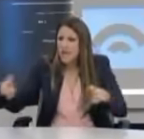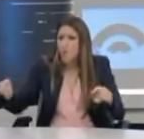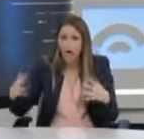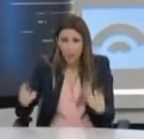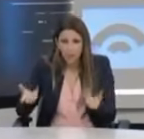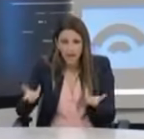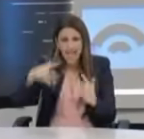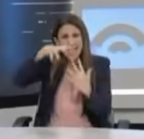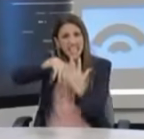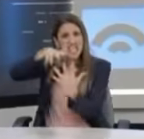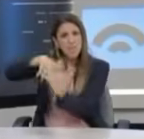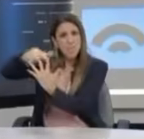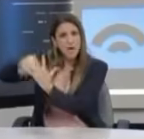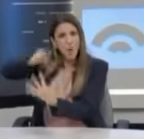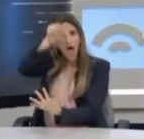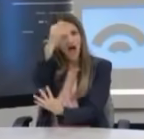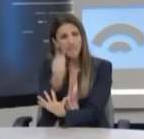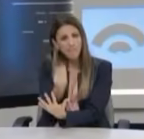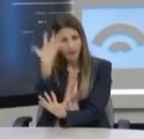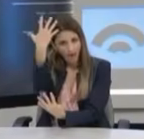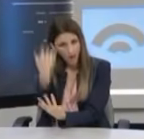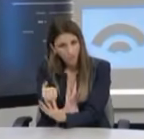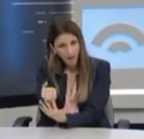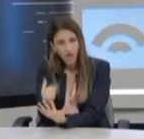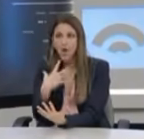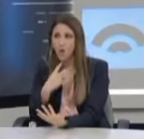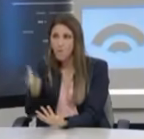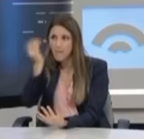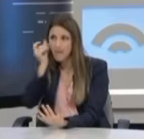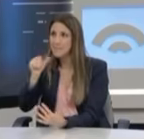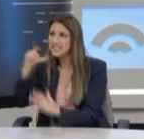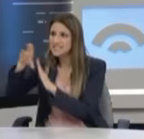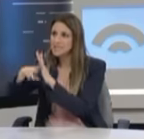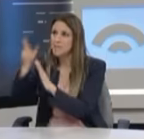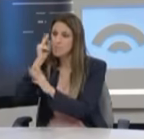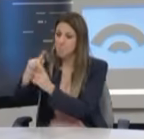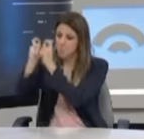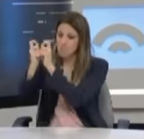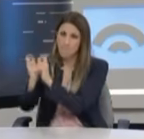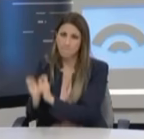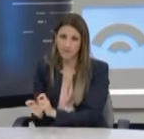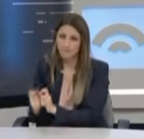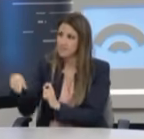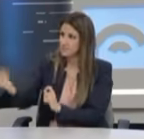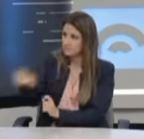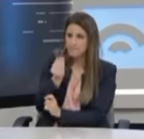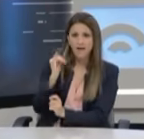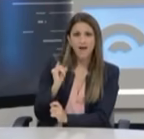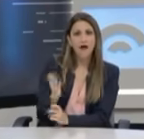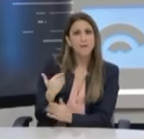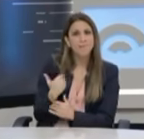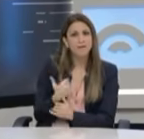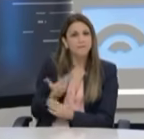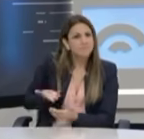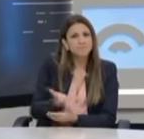συζήτηση. Το πλήρες κείμενο του αναθεωρημένου συντάγματος των Σκοπίων. Γιατί αυτό δεν έχει κατατεθεί στο Ελληνικό